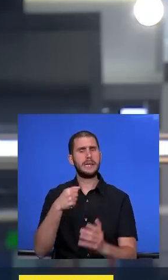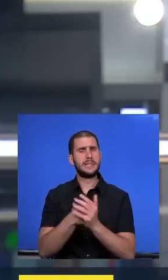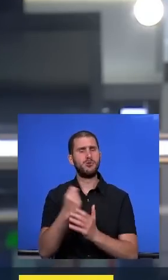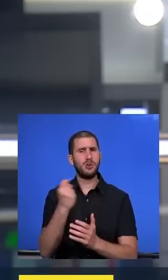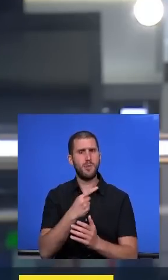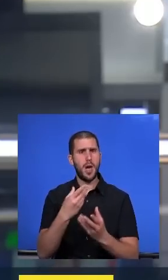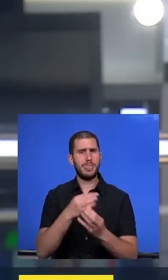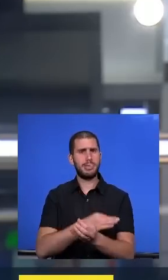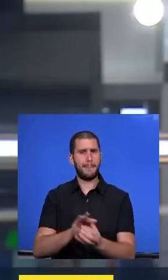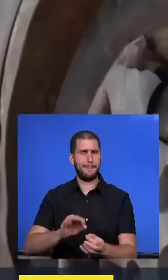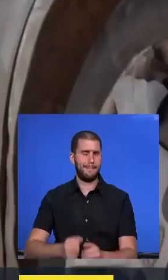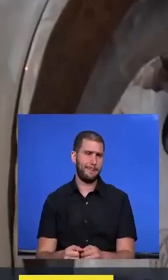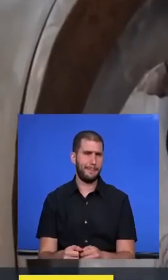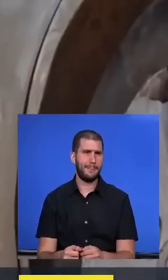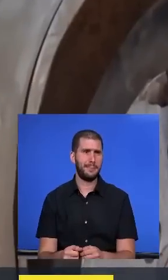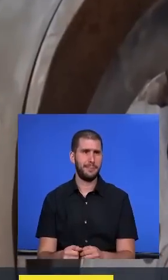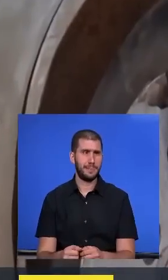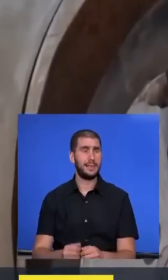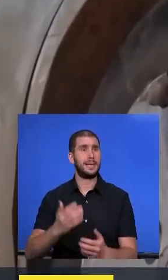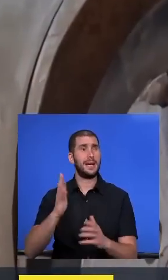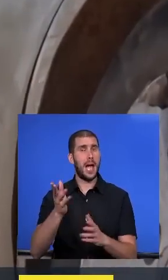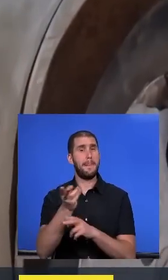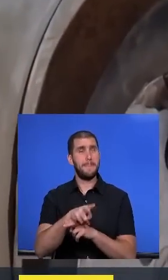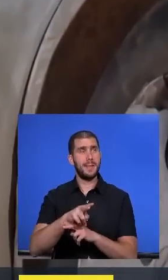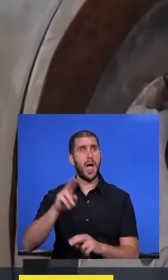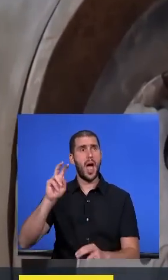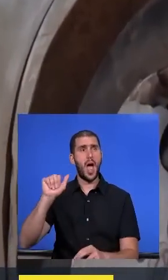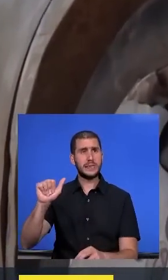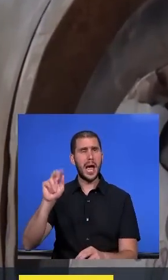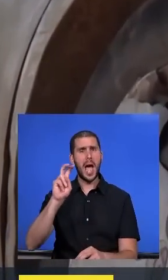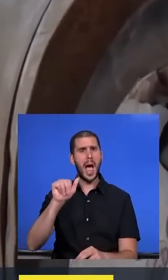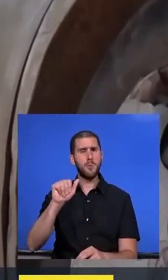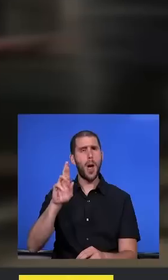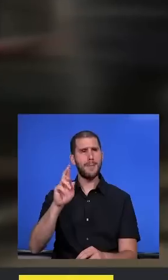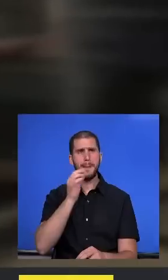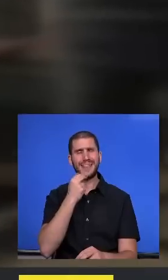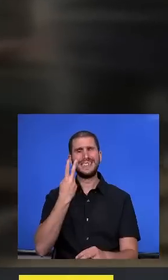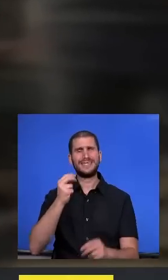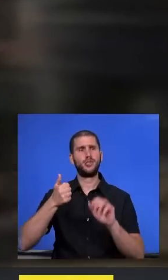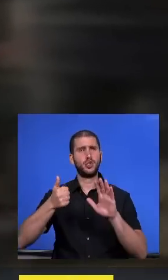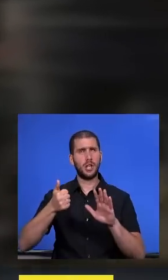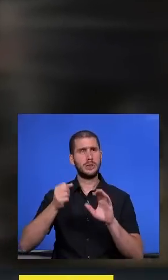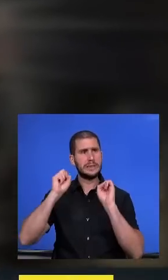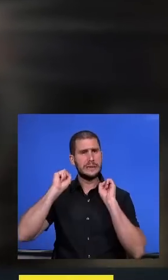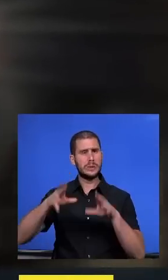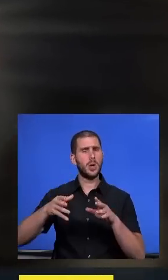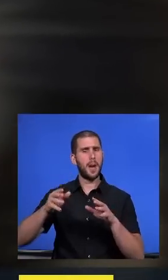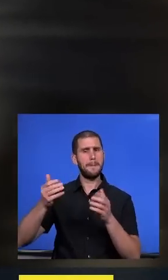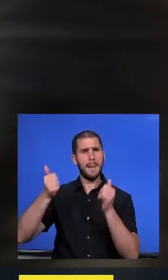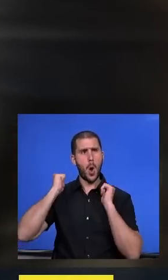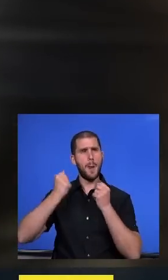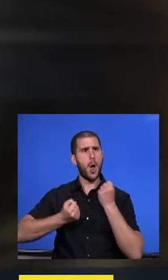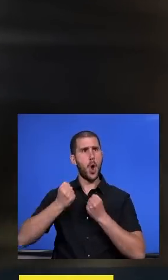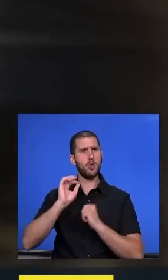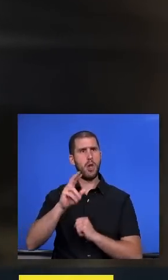מדמם. כך סיימה את חייה אזהר אבו רביע, בת ה-26, זרוקה במושב האחורי ברכב הזה